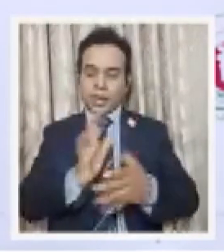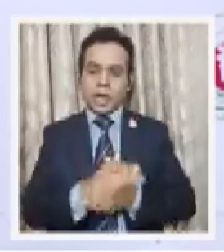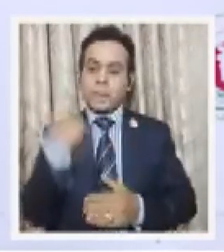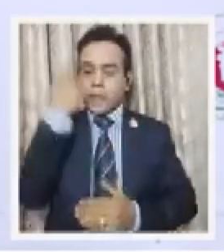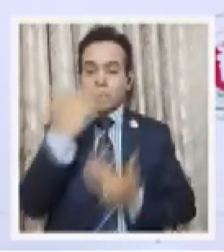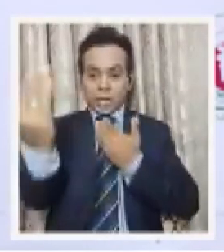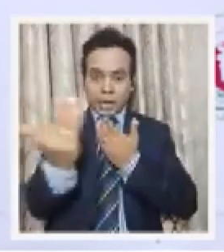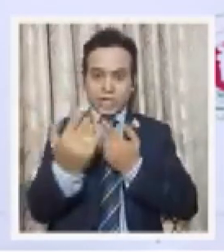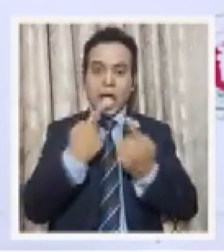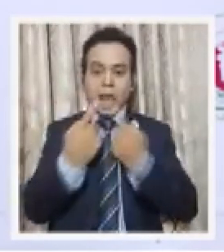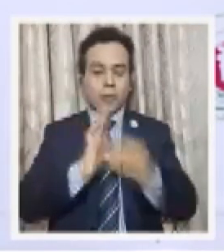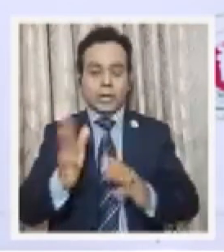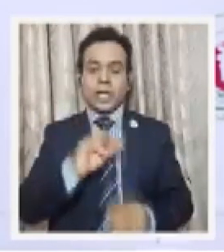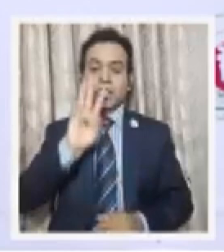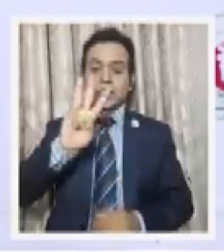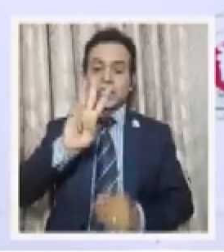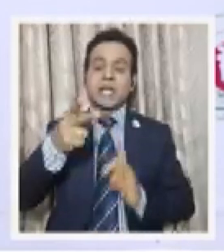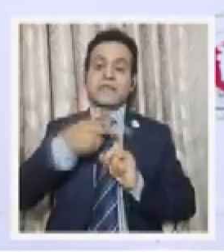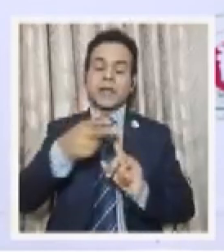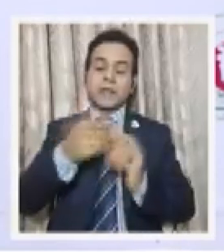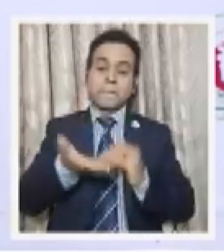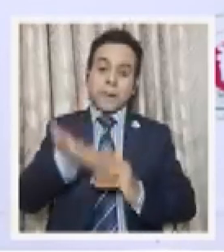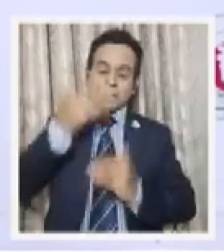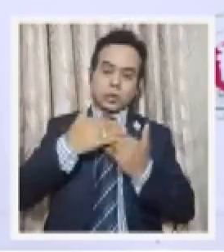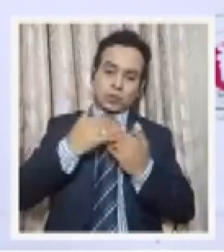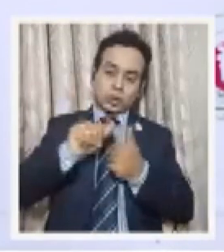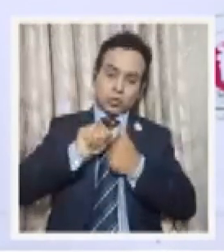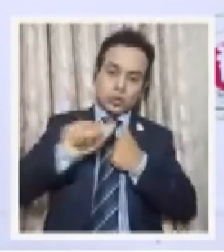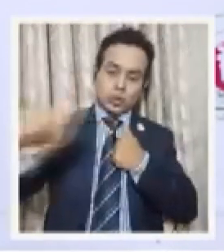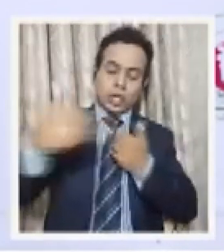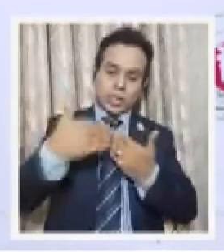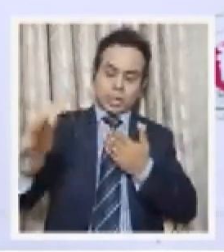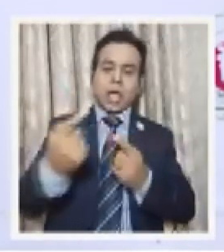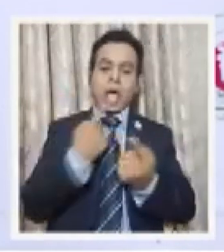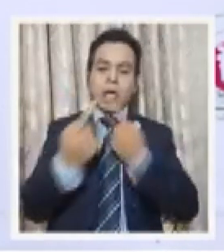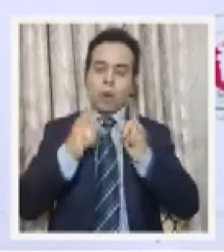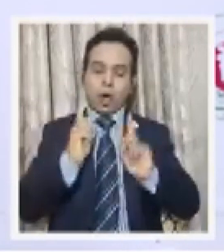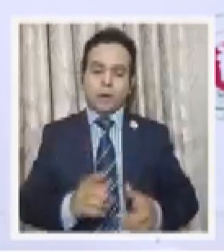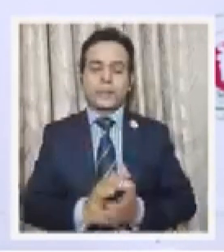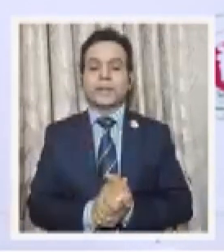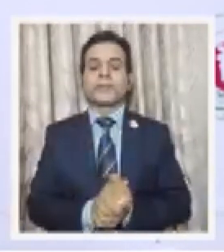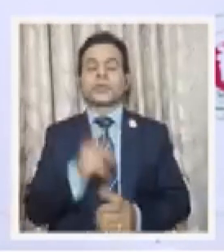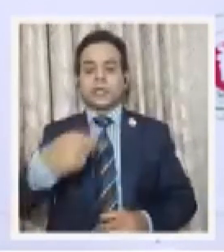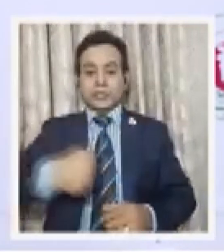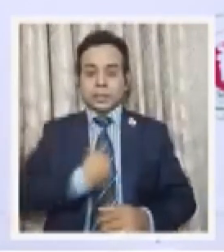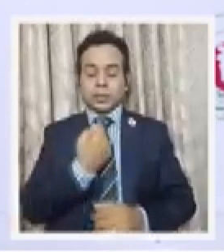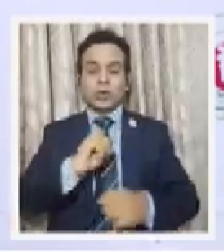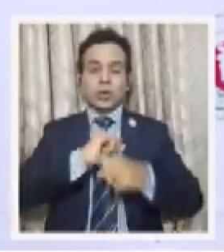খাবার এবং যেগুলো স্বাস্থ্যের জন্য ক্ষতিকর সেই খাবারগুলো পরিহার করা, যেমন অতিরিক্ত তেল, চর্বি, লবণ